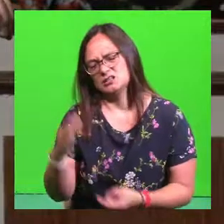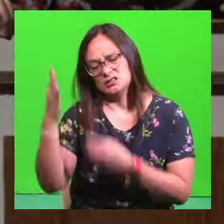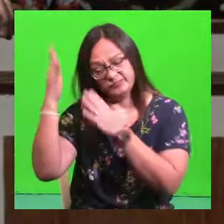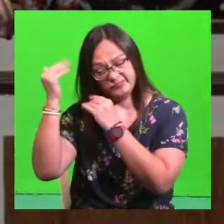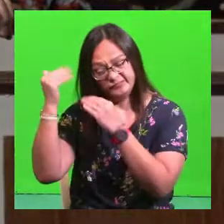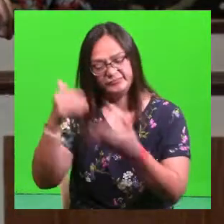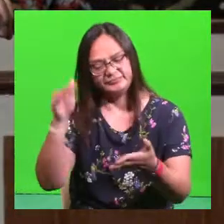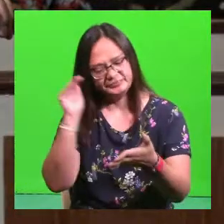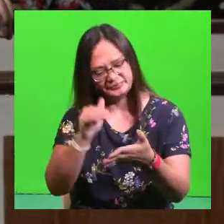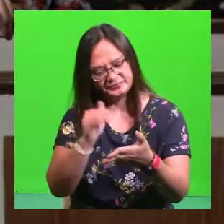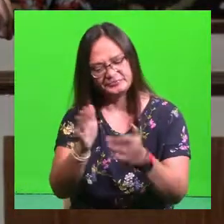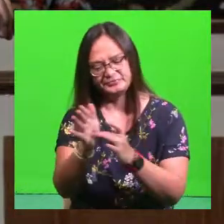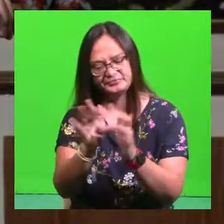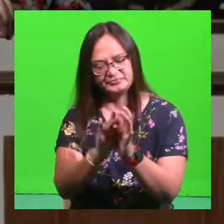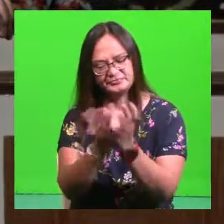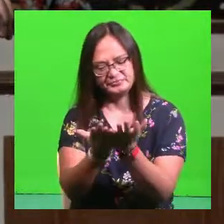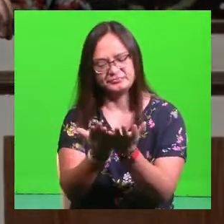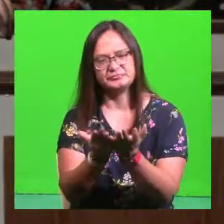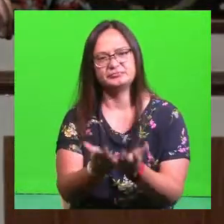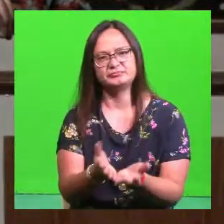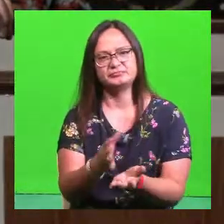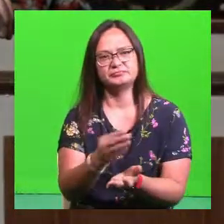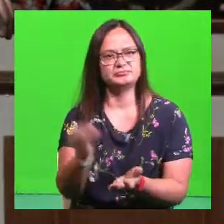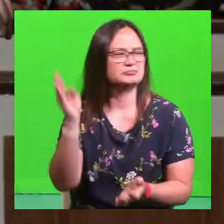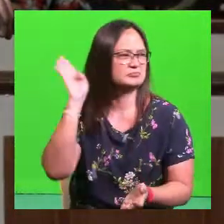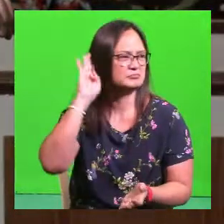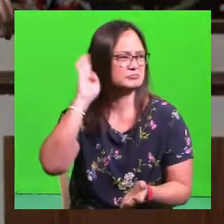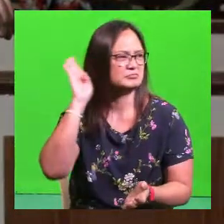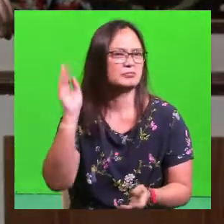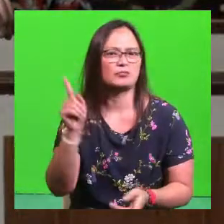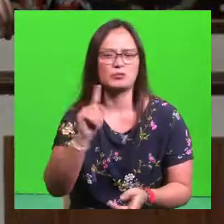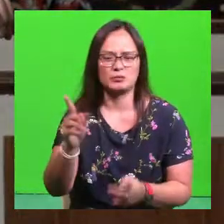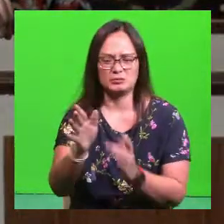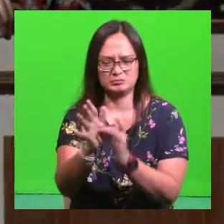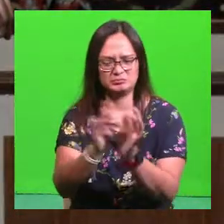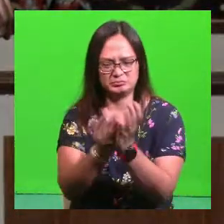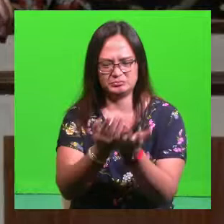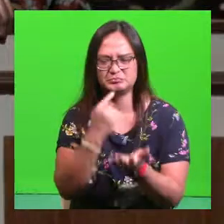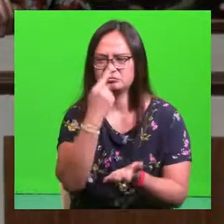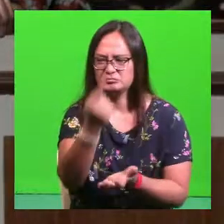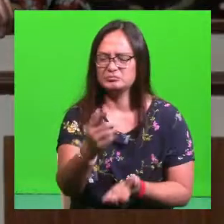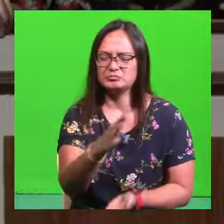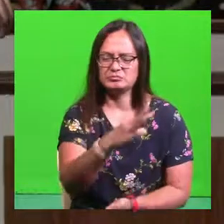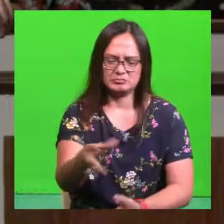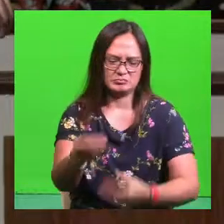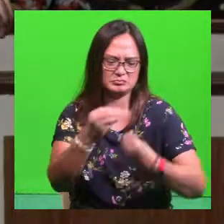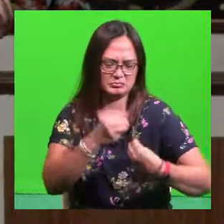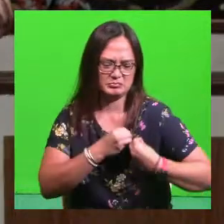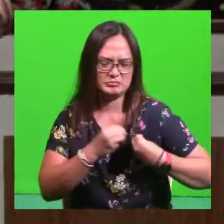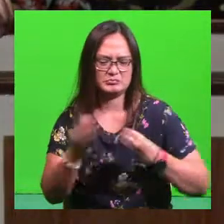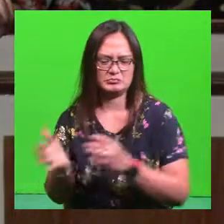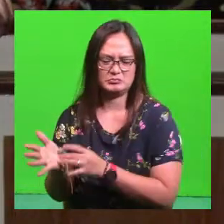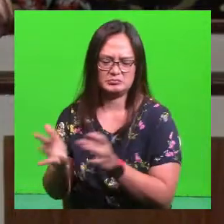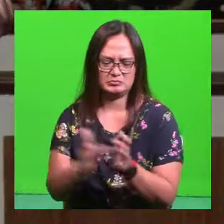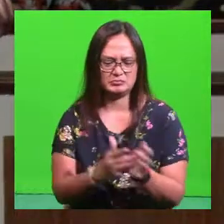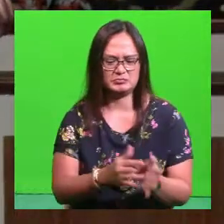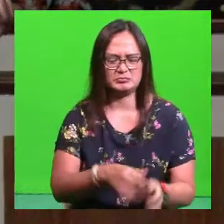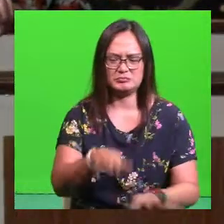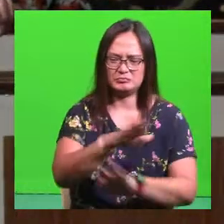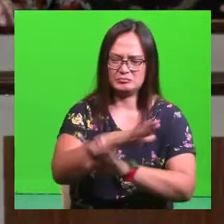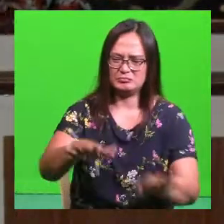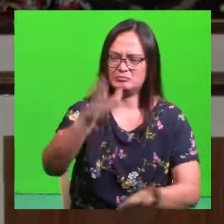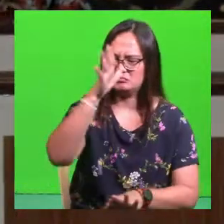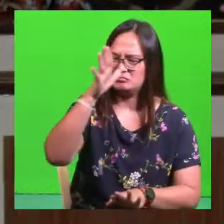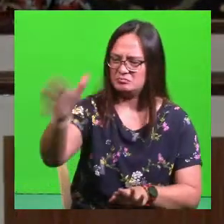tanggapin. At si Kristo'y tanggapin. Huwag natin siyang i-reject. Because every